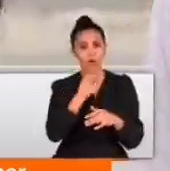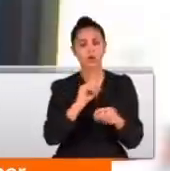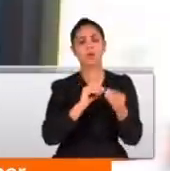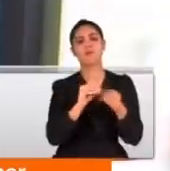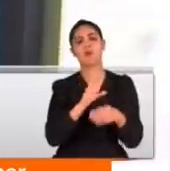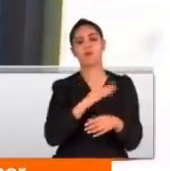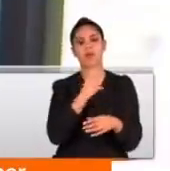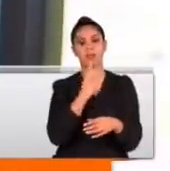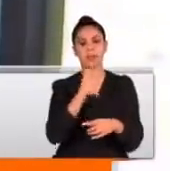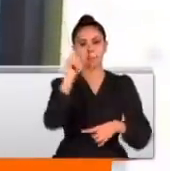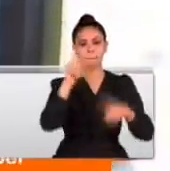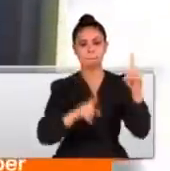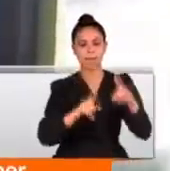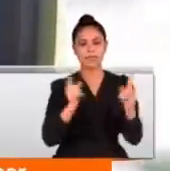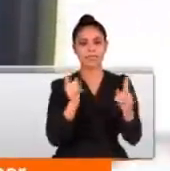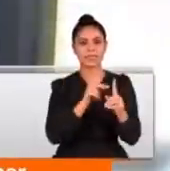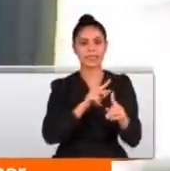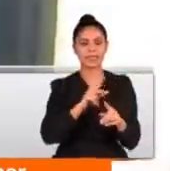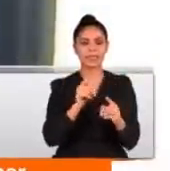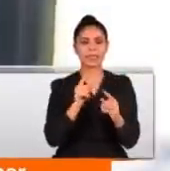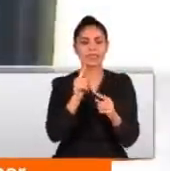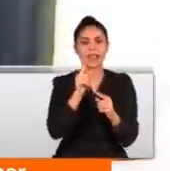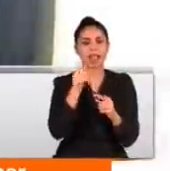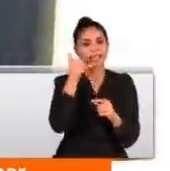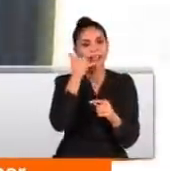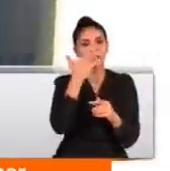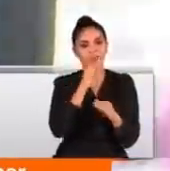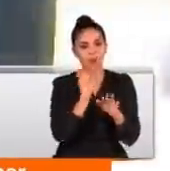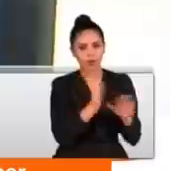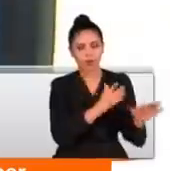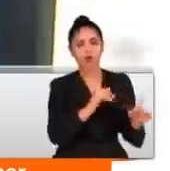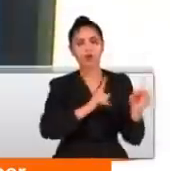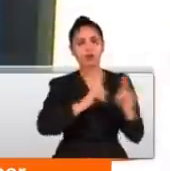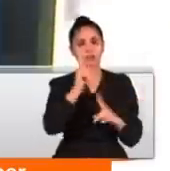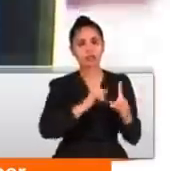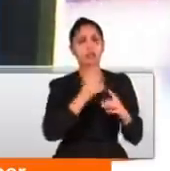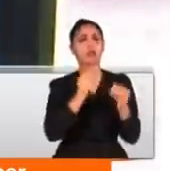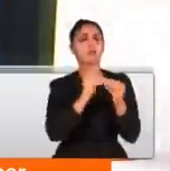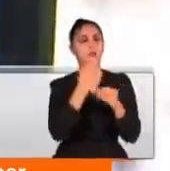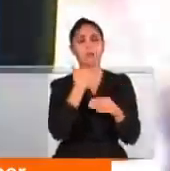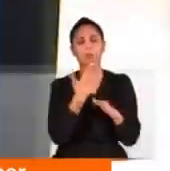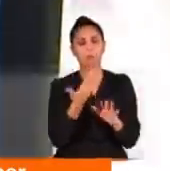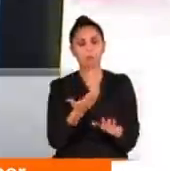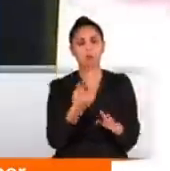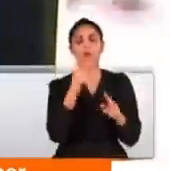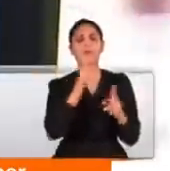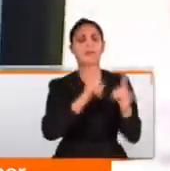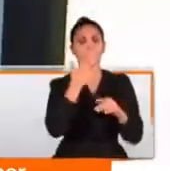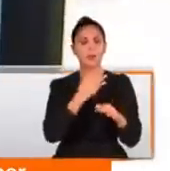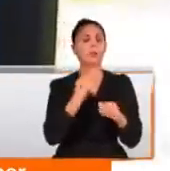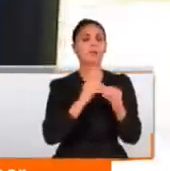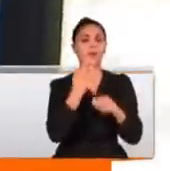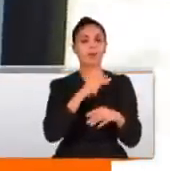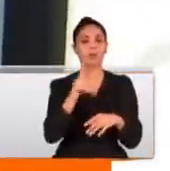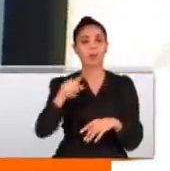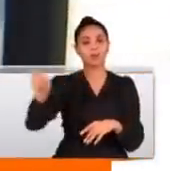olur yani. Kimine göre kısa bir zamanda olsa telefonsuz olmak, internetsiz yaşamak sıkıntı olmasa da bu durum Z